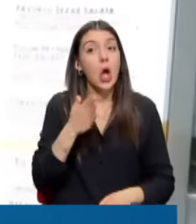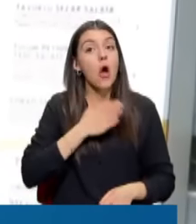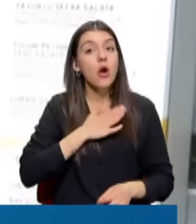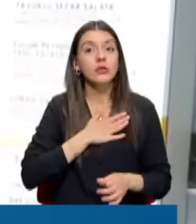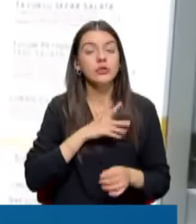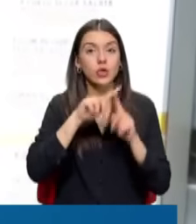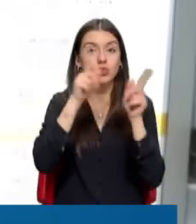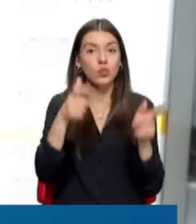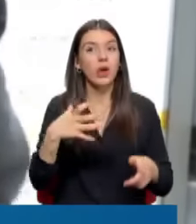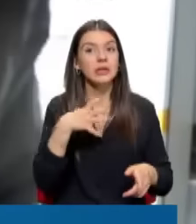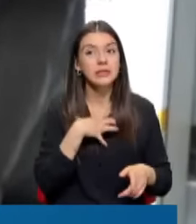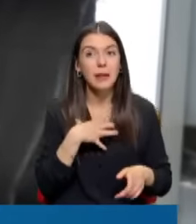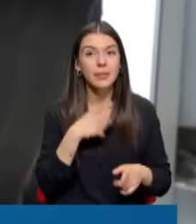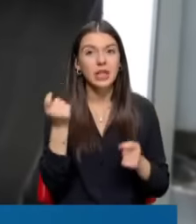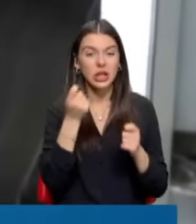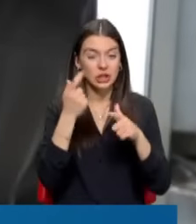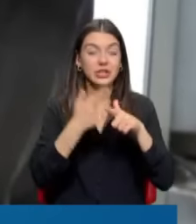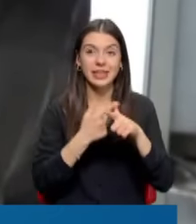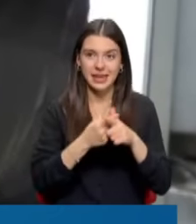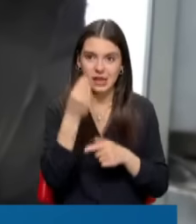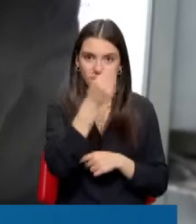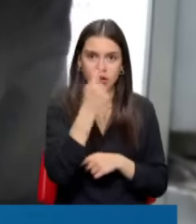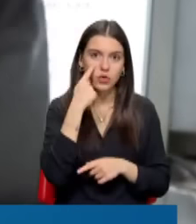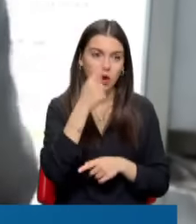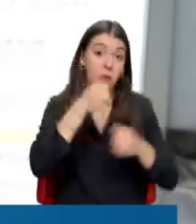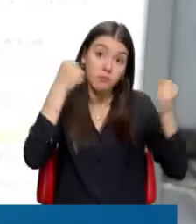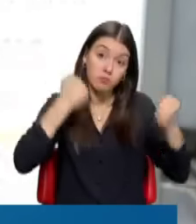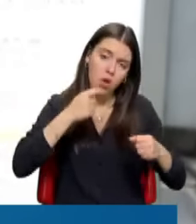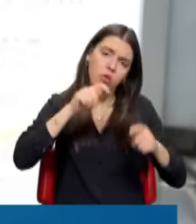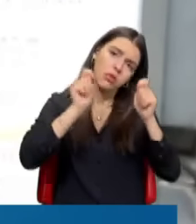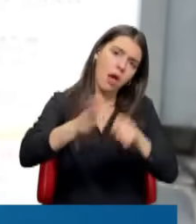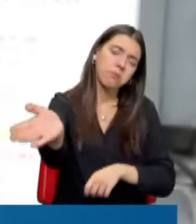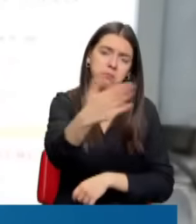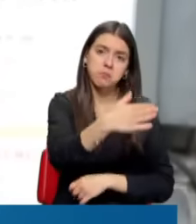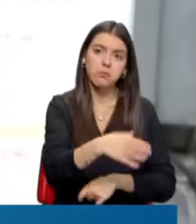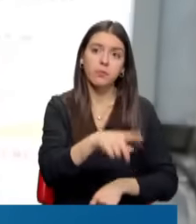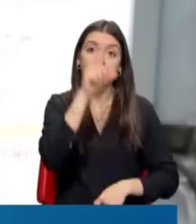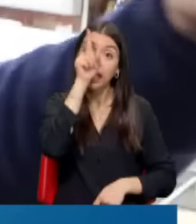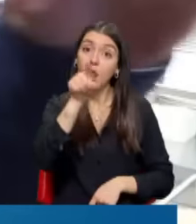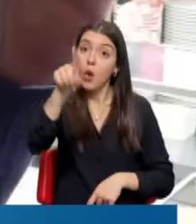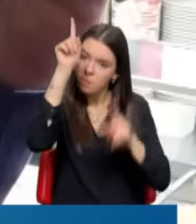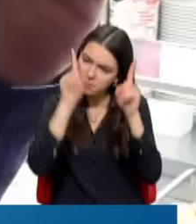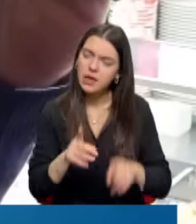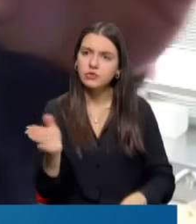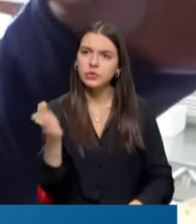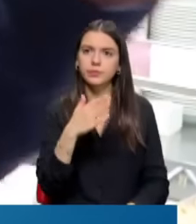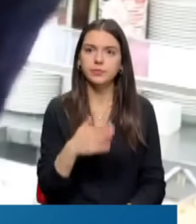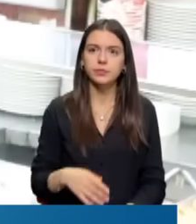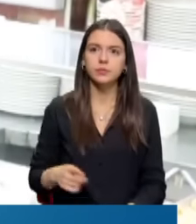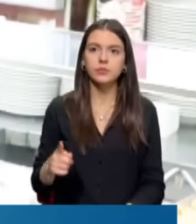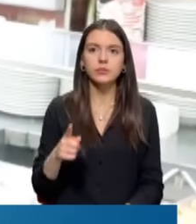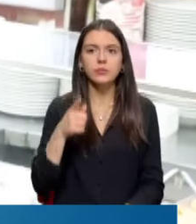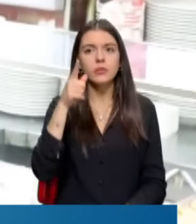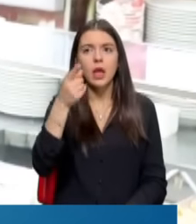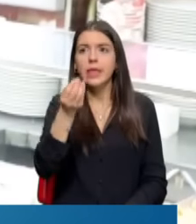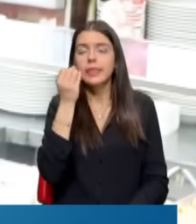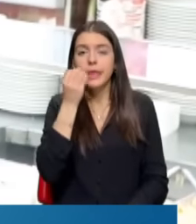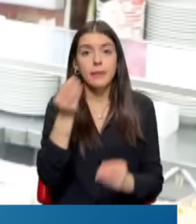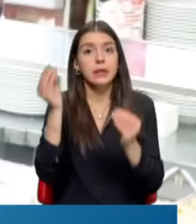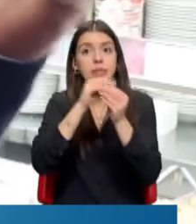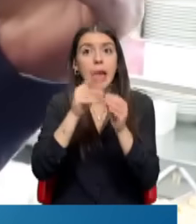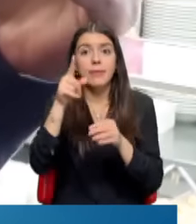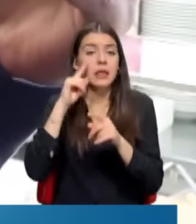sahiplerini, iş yerlerini kiraya veren mal sahiplerini boykot etsinler. Bence önce oradan bir başlasınlar. Mallar zamlıyor. Esnaf ne yapsın? O da zam